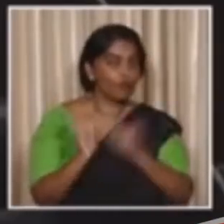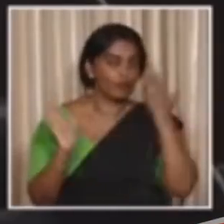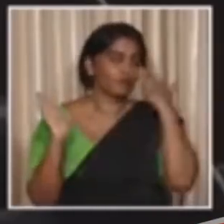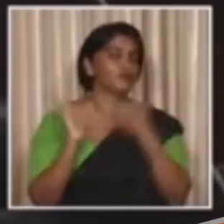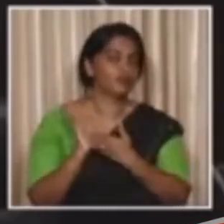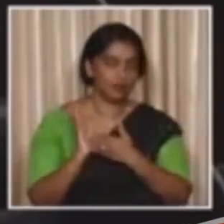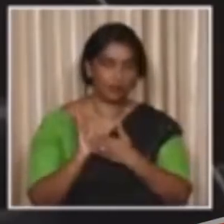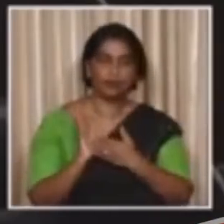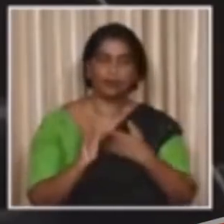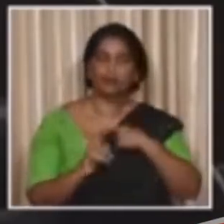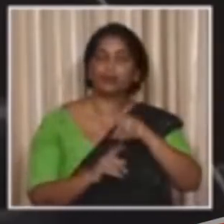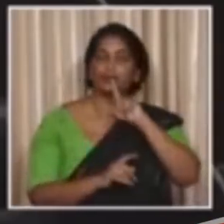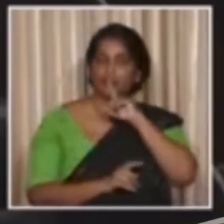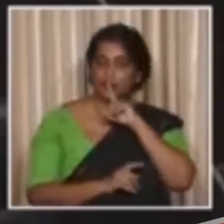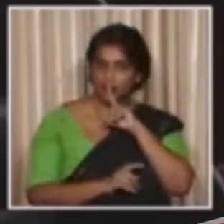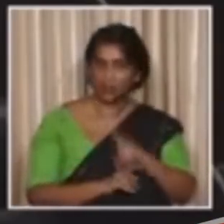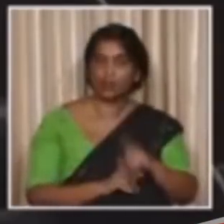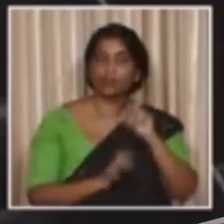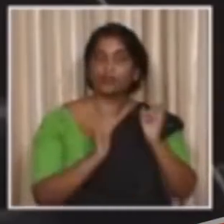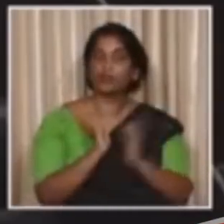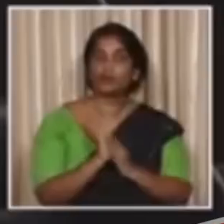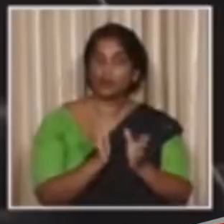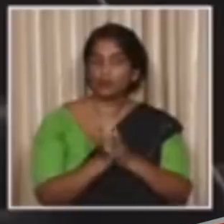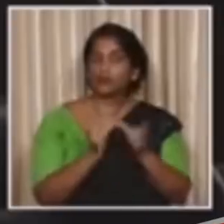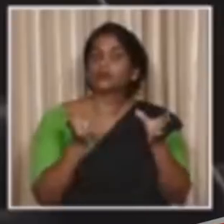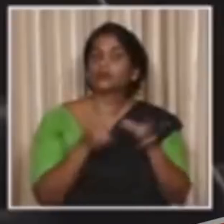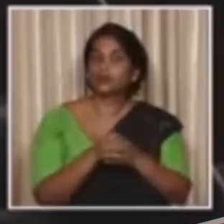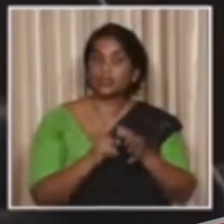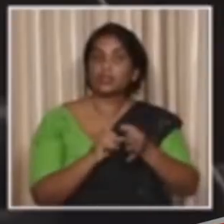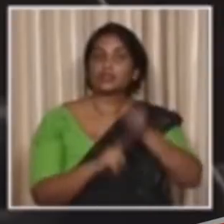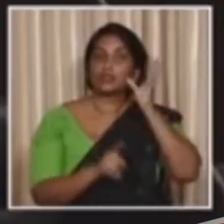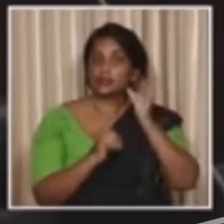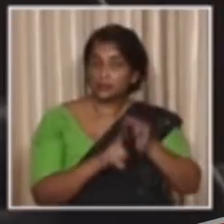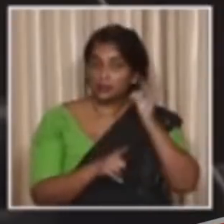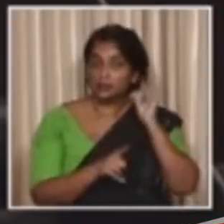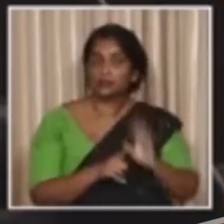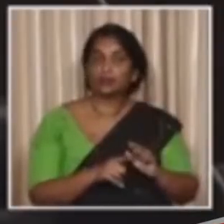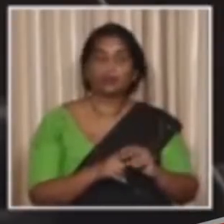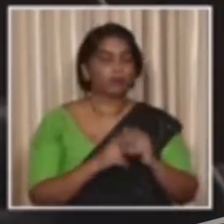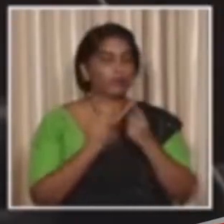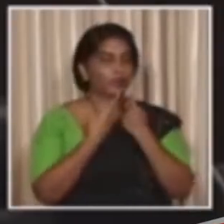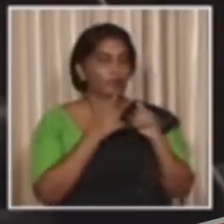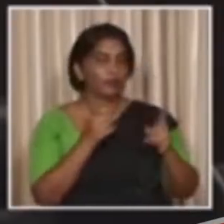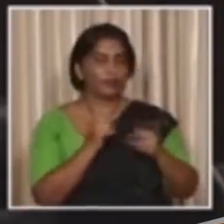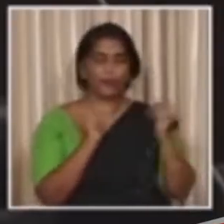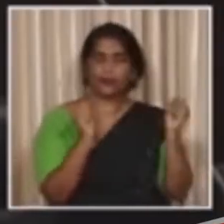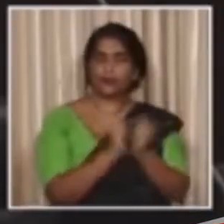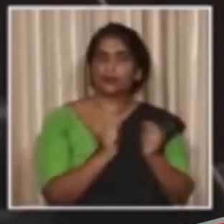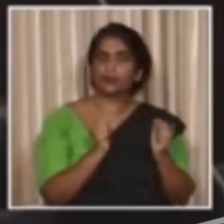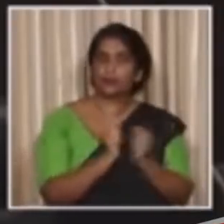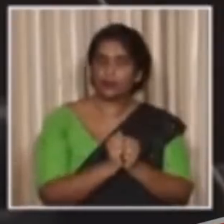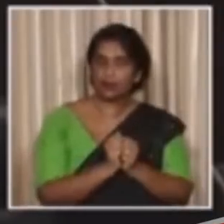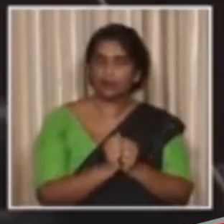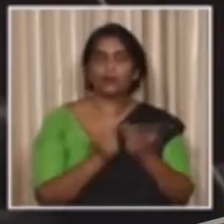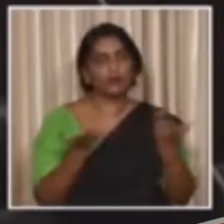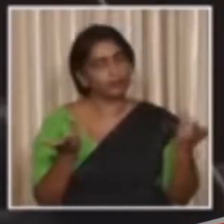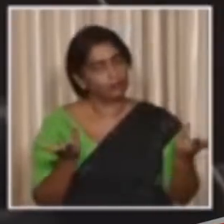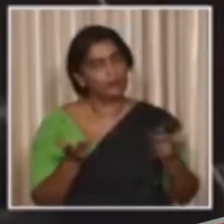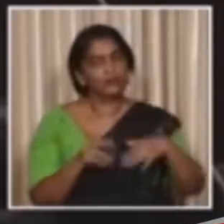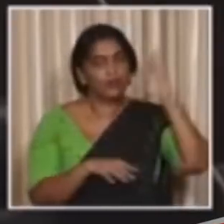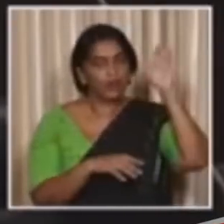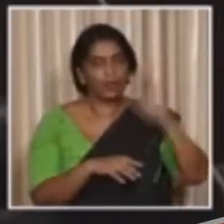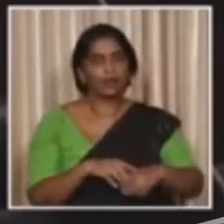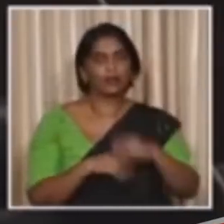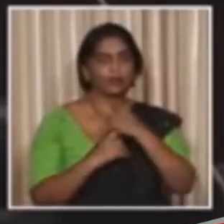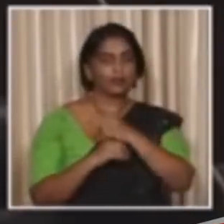දැන් තමුන්වහන්සේලා කියනවා කොමිෂන් සභාවල මේ සභාපතිලා එක එක විදියට ජවනිකානට දානවලු. ඉතින් දෙයනේ ගේන්නකෝ අර